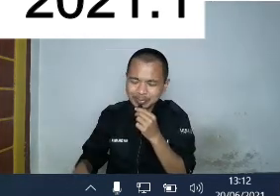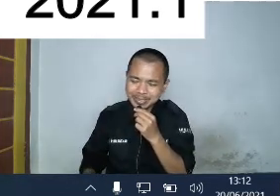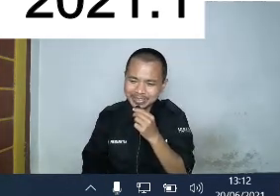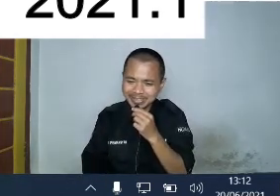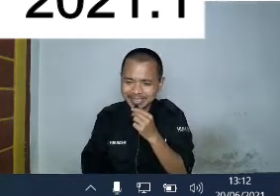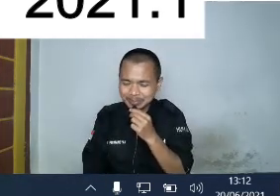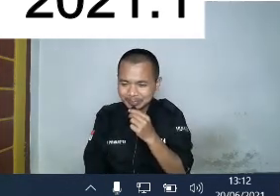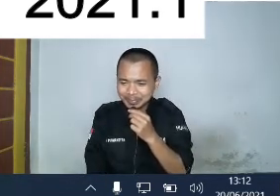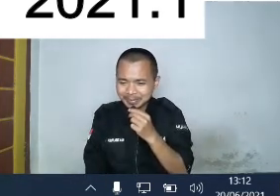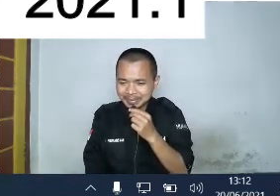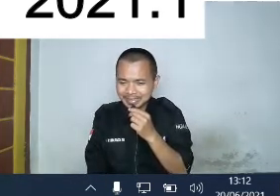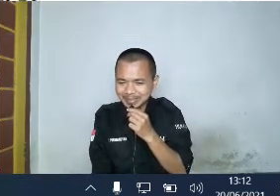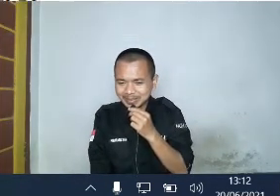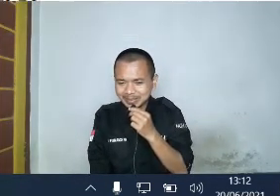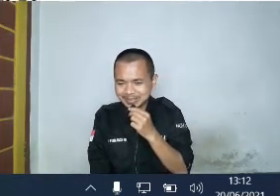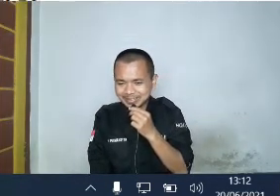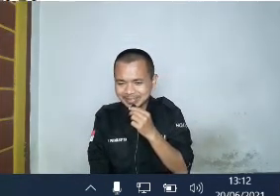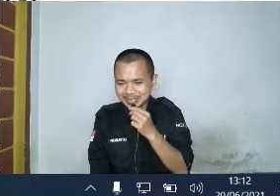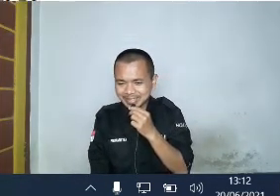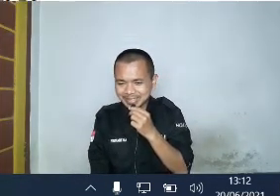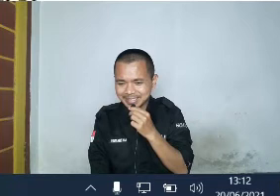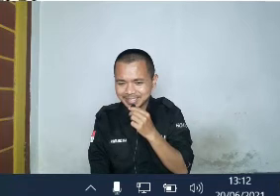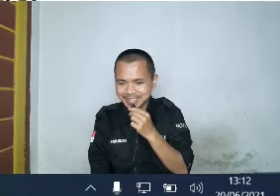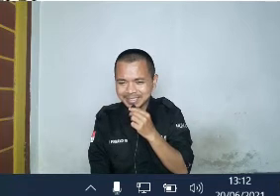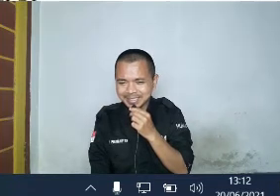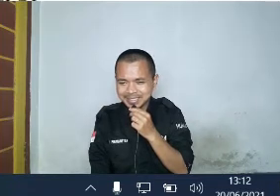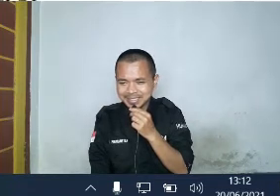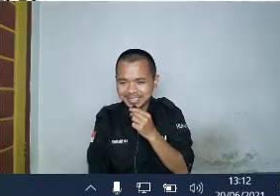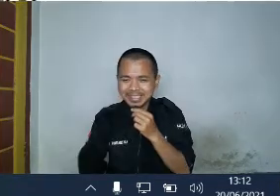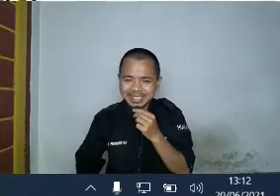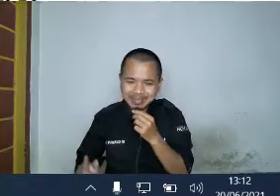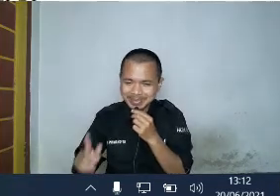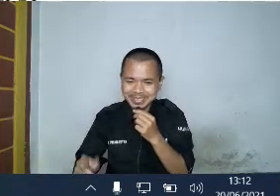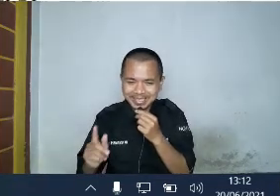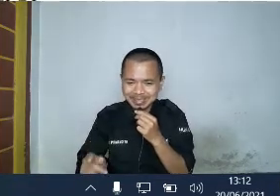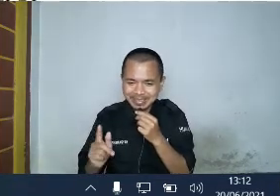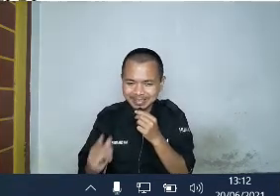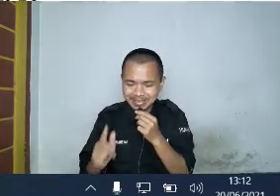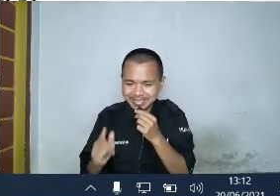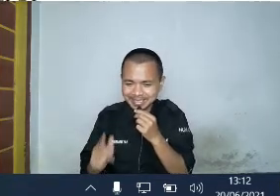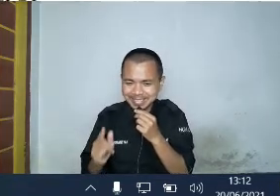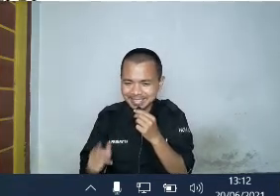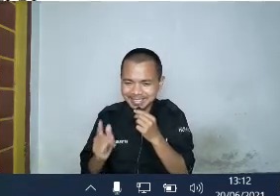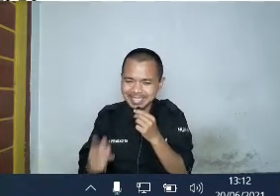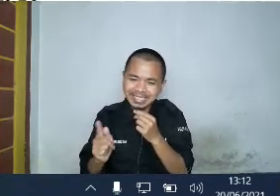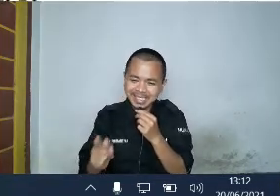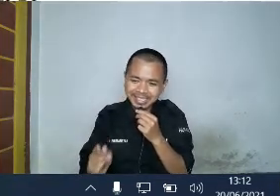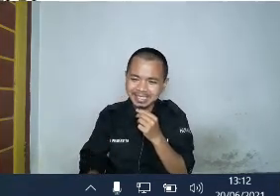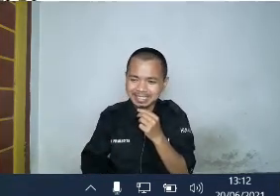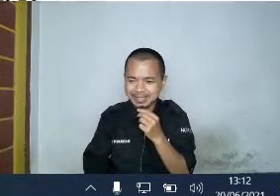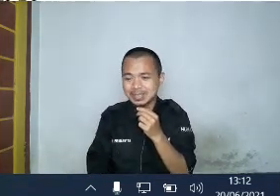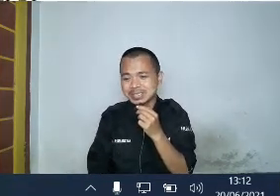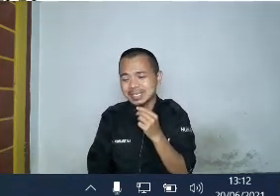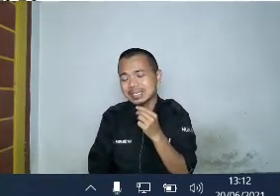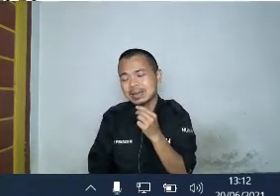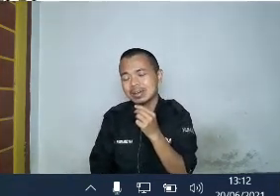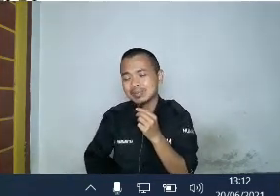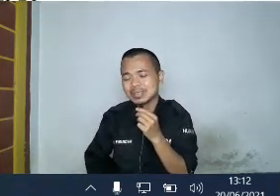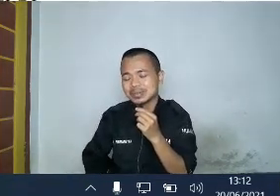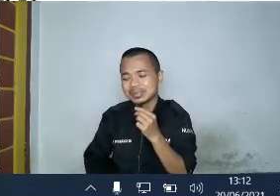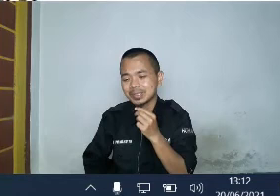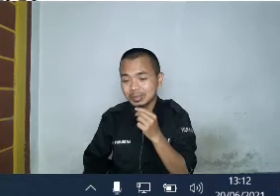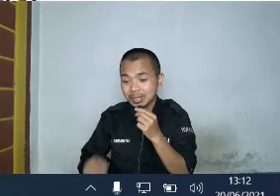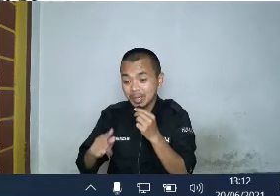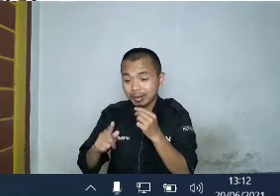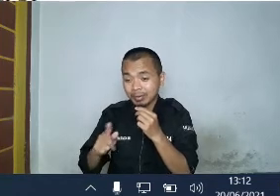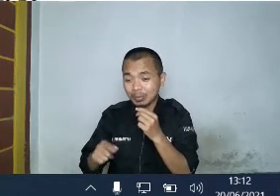Hai apa memang begitu ya kalau masa registrasi ini maksudnya Ya masa registrasi yang ini ya KL kalau saya Khan